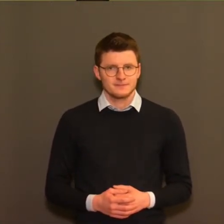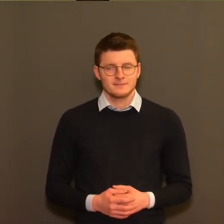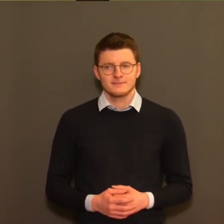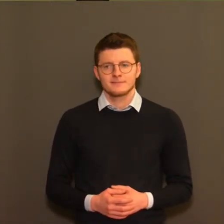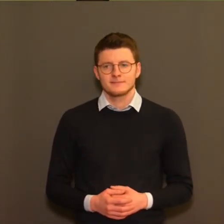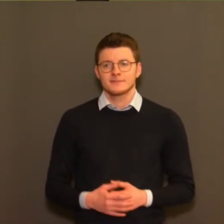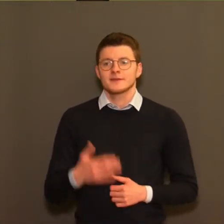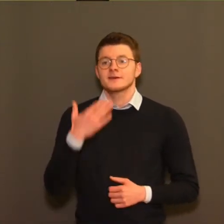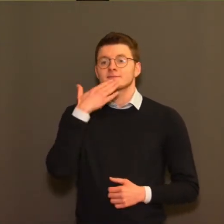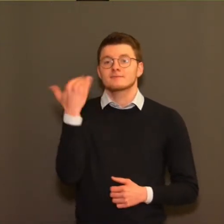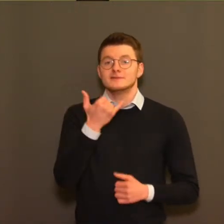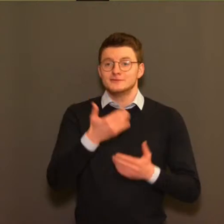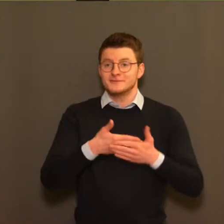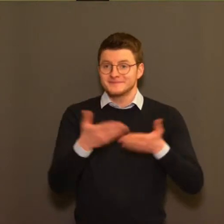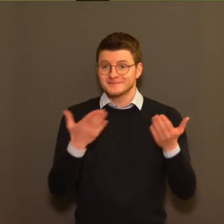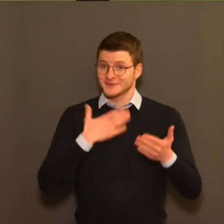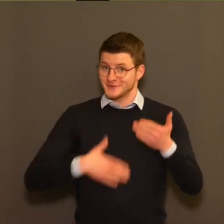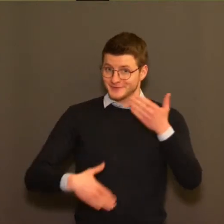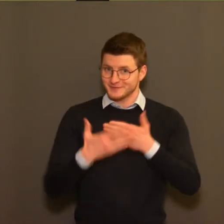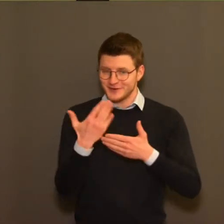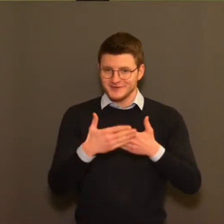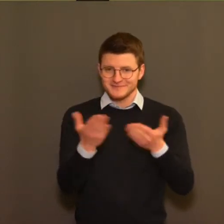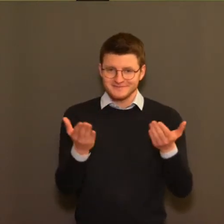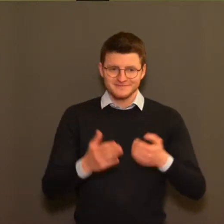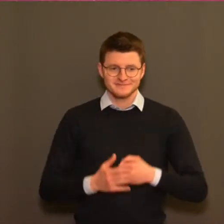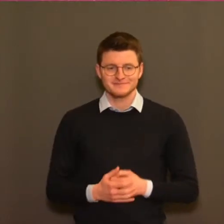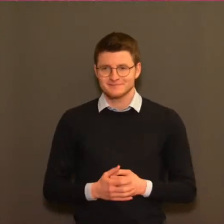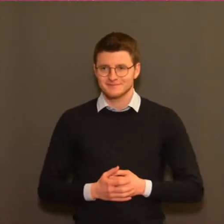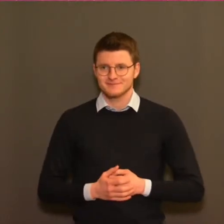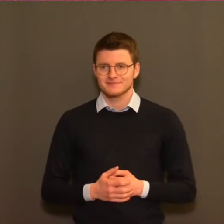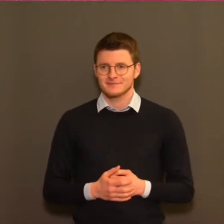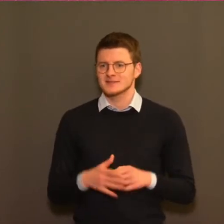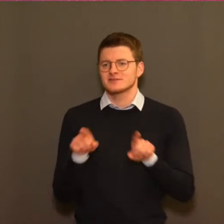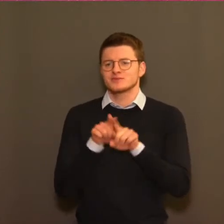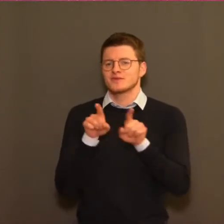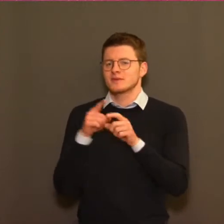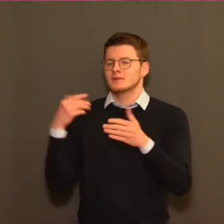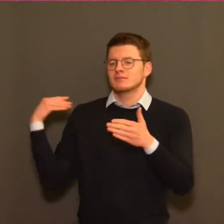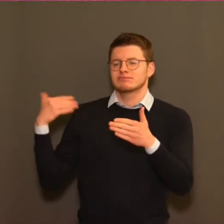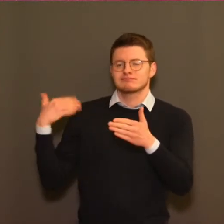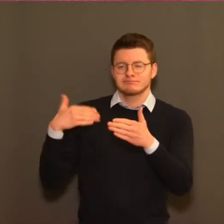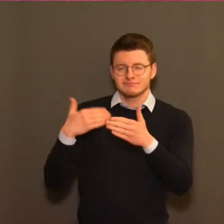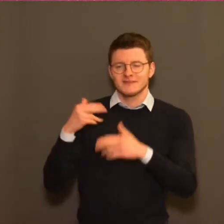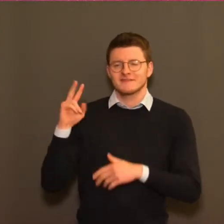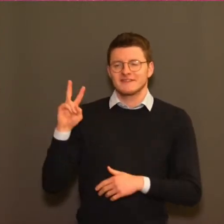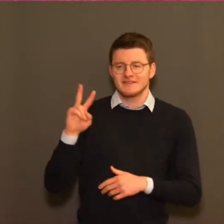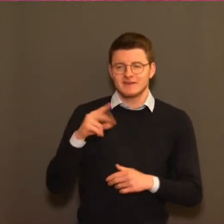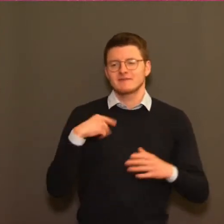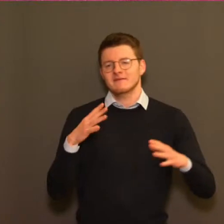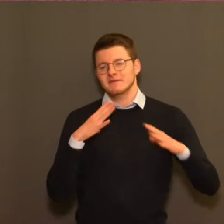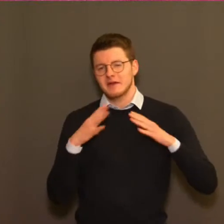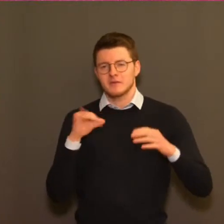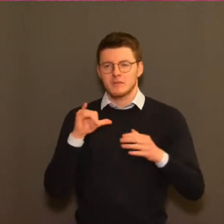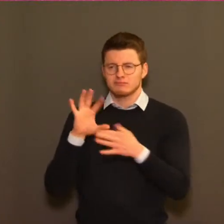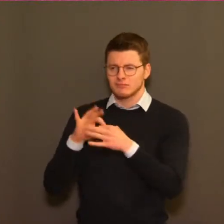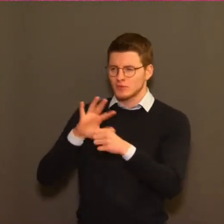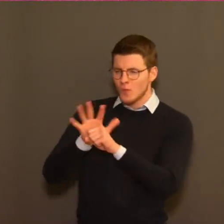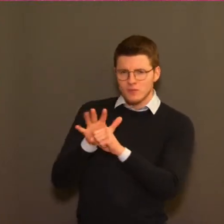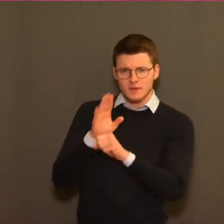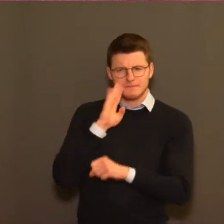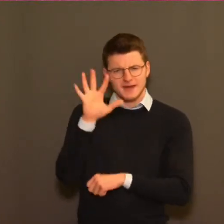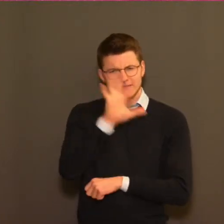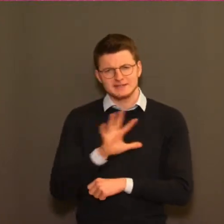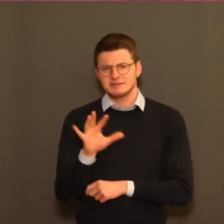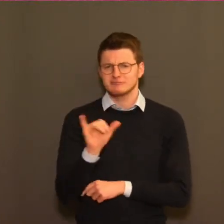Bonjour, goedemorgen iedereen. Naar goede gewoonte geven we jullie op vrijdag een stand van zaken van de pandemie in ons land. En zullen we jullie